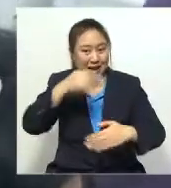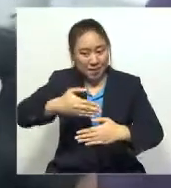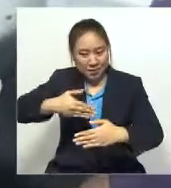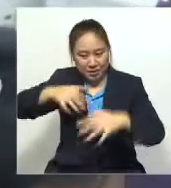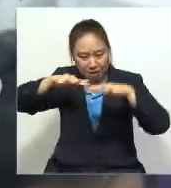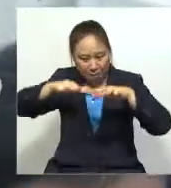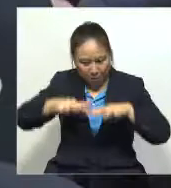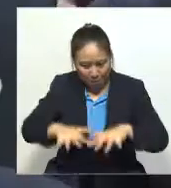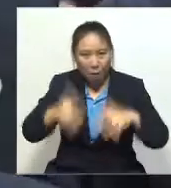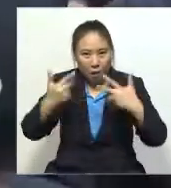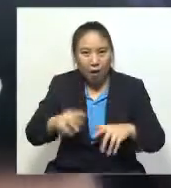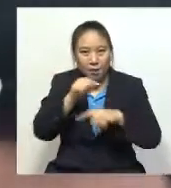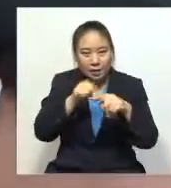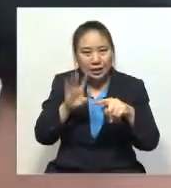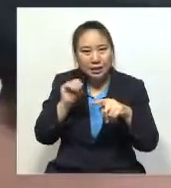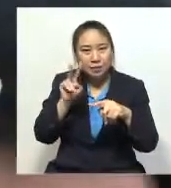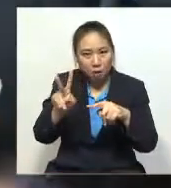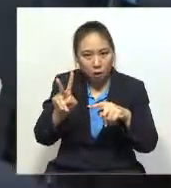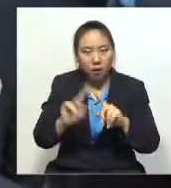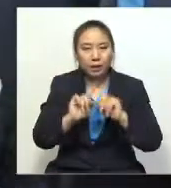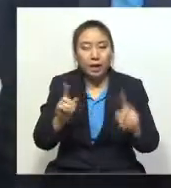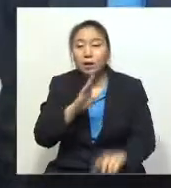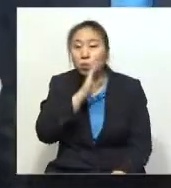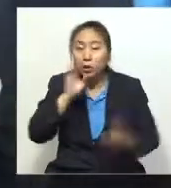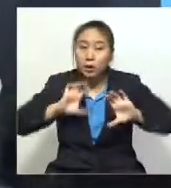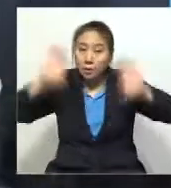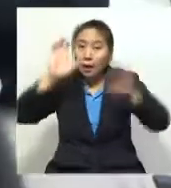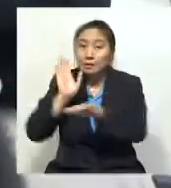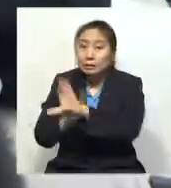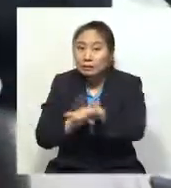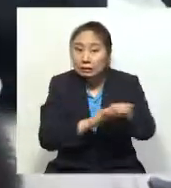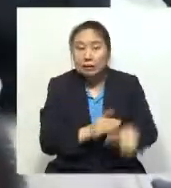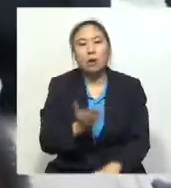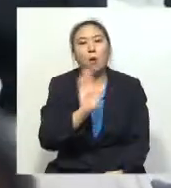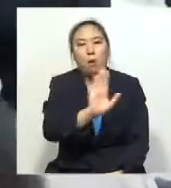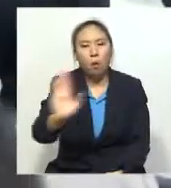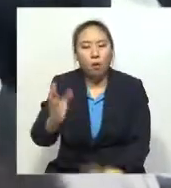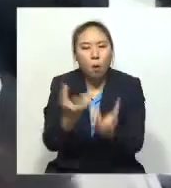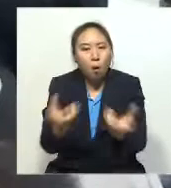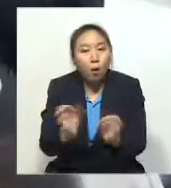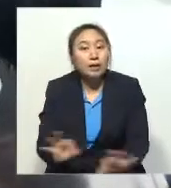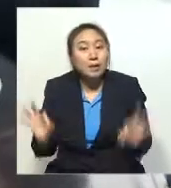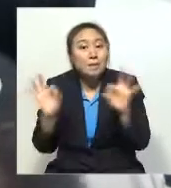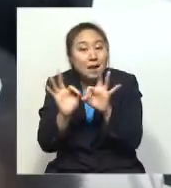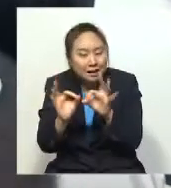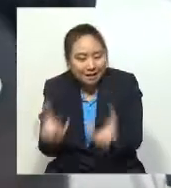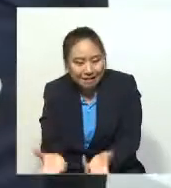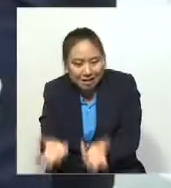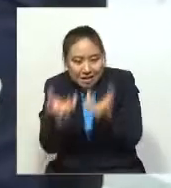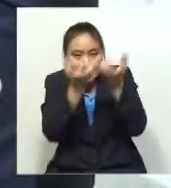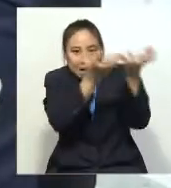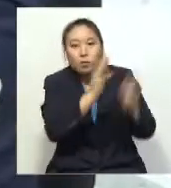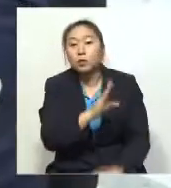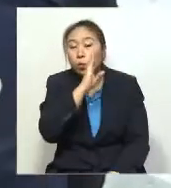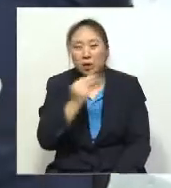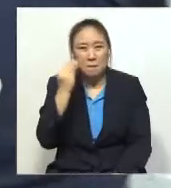าร้อยละ42แต่หากมีคำเตือนจากภาครัฐก็ขอให้เก็บสิ่งของสำคัญขึ้นที่สูงหรือหากจำเป็นต้องย้ายออกชั่วค